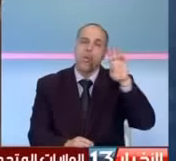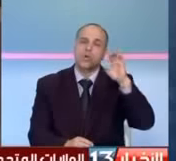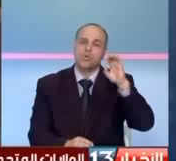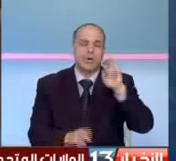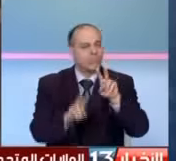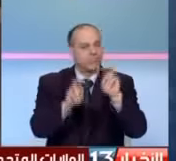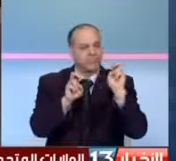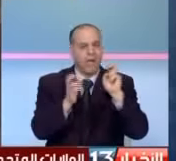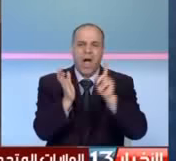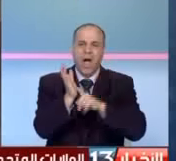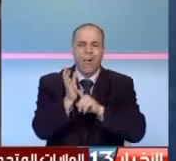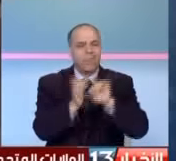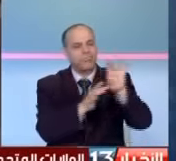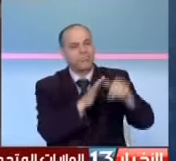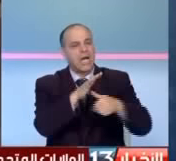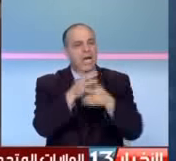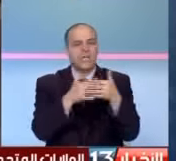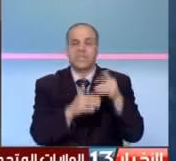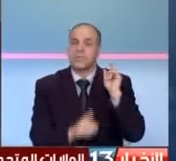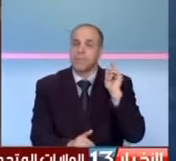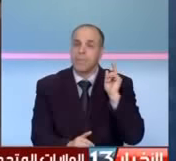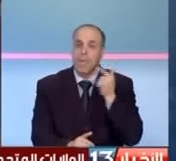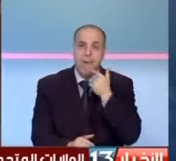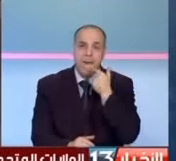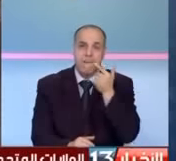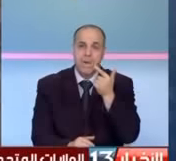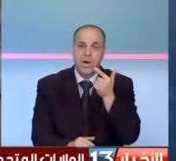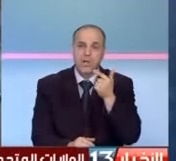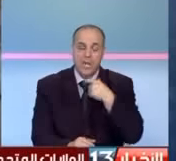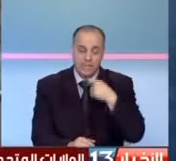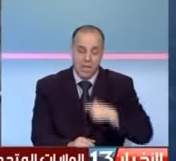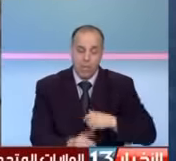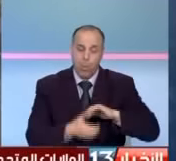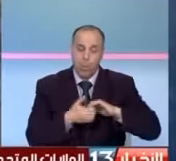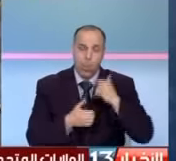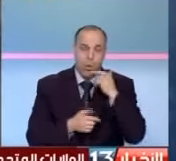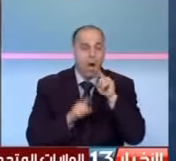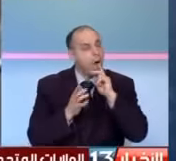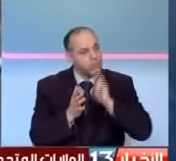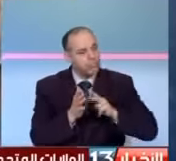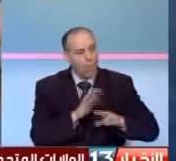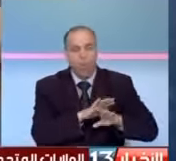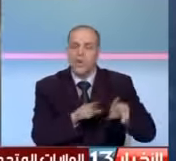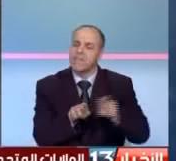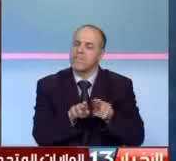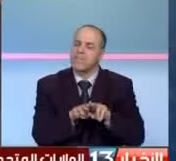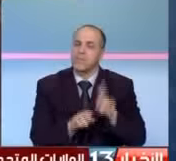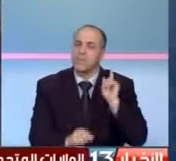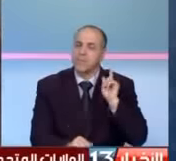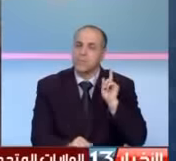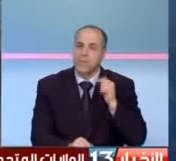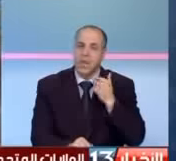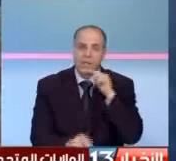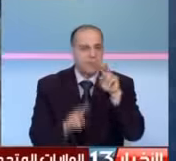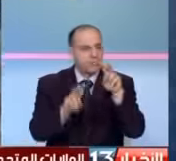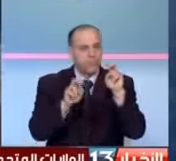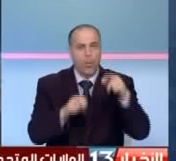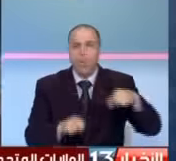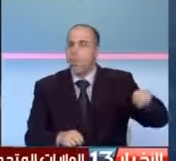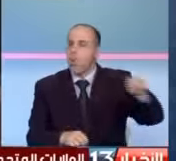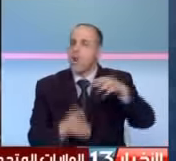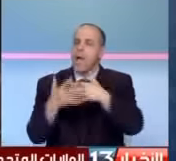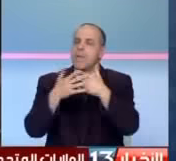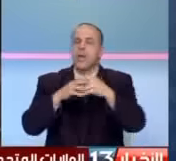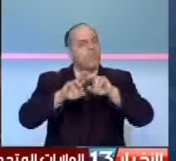بتعليق العمل بمرسوم ترامب. وكان عدد من القضاة الاتحاديين قد اتخذوا قرارات مماثلة وسار التعليق بكامل أنحاء